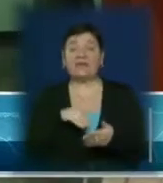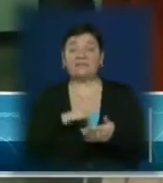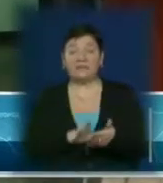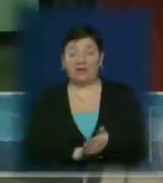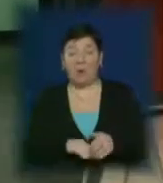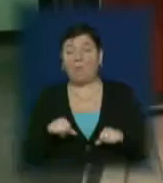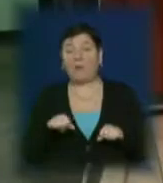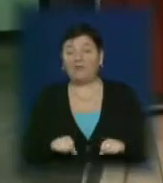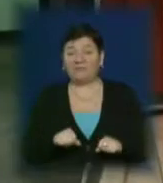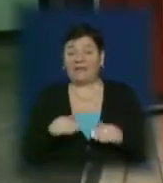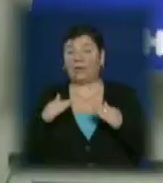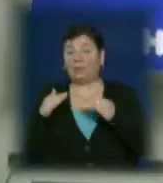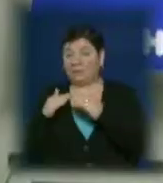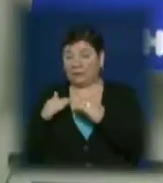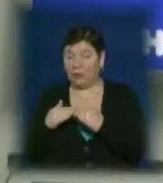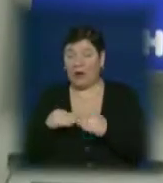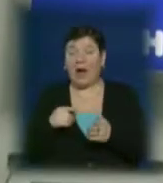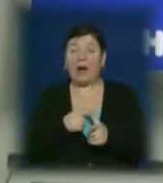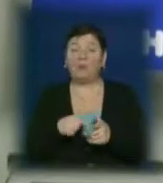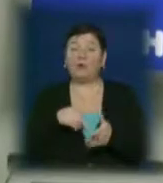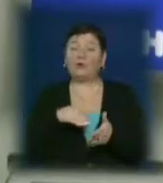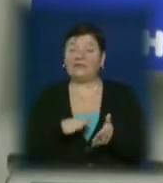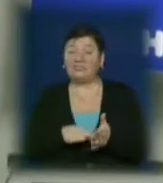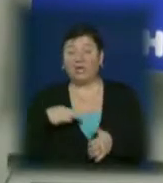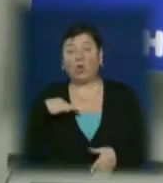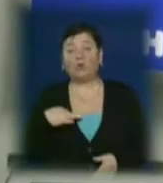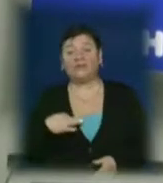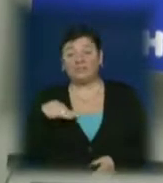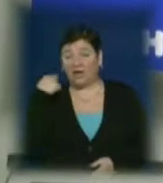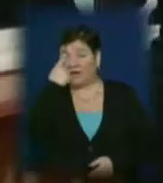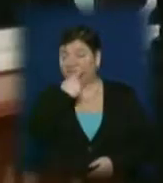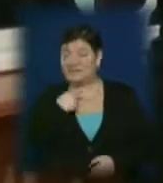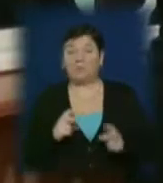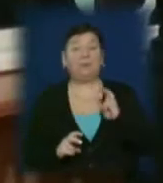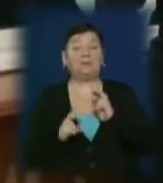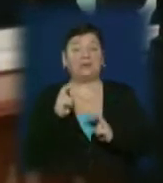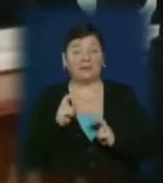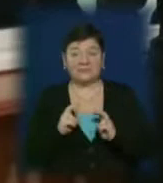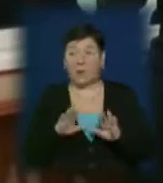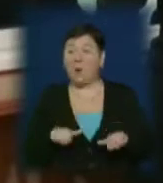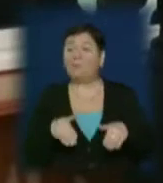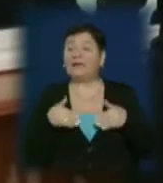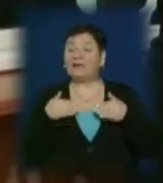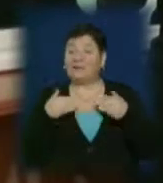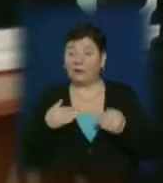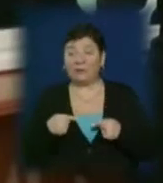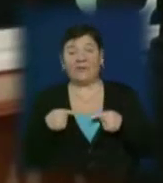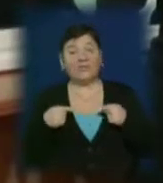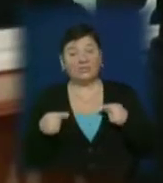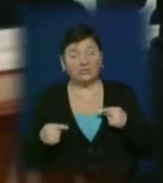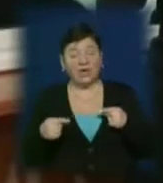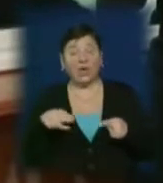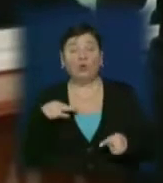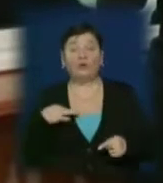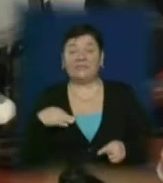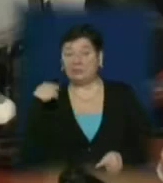речових прав на нерухоме майно та реєстрація юридичних і фізичних осіб-підприємців, перекладають на інші структури та